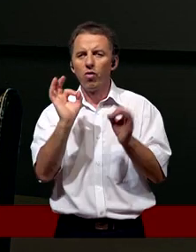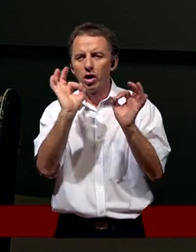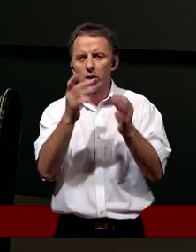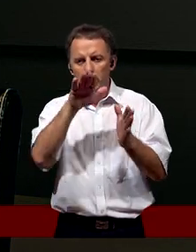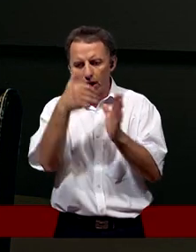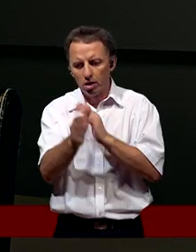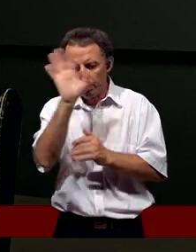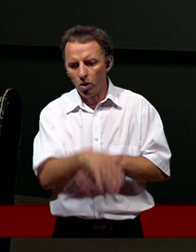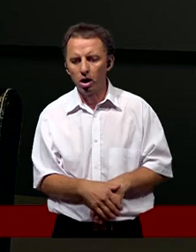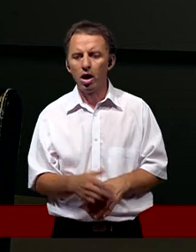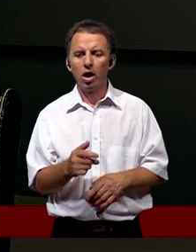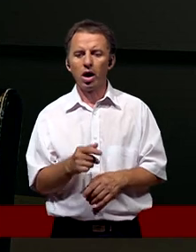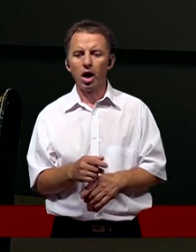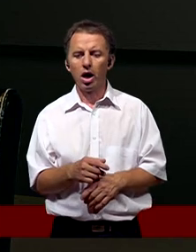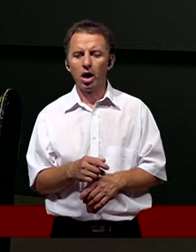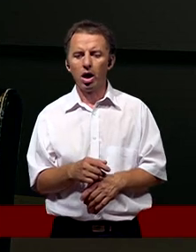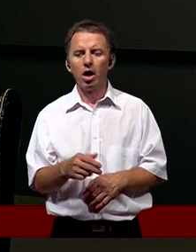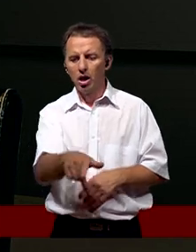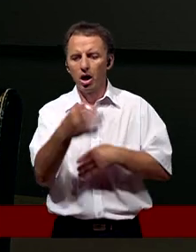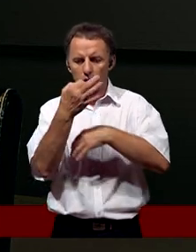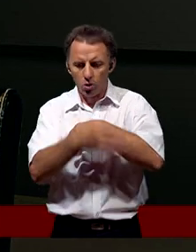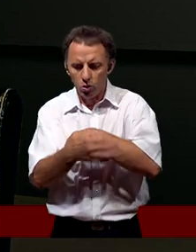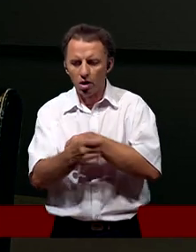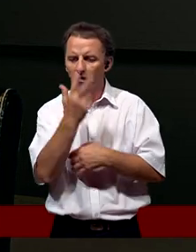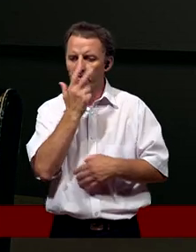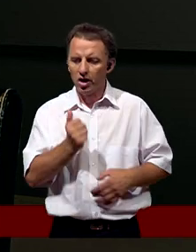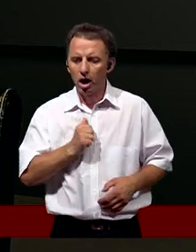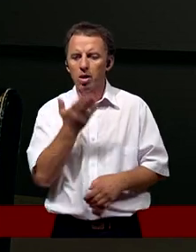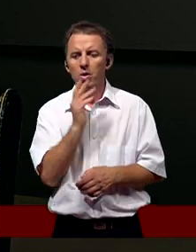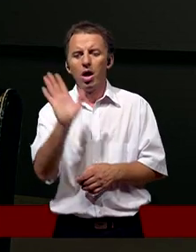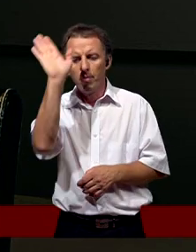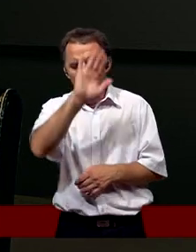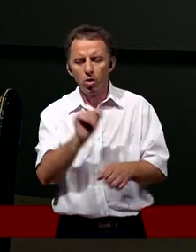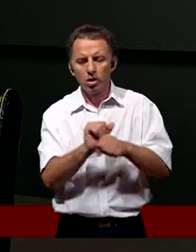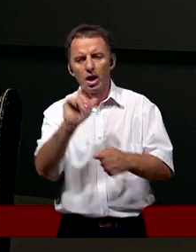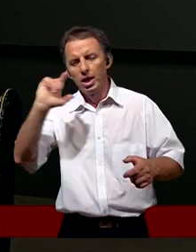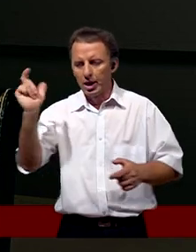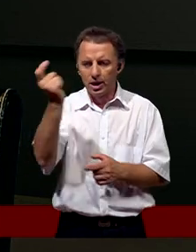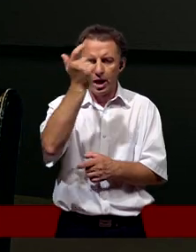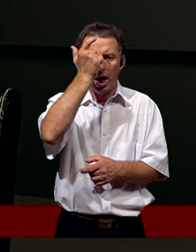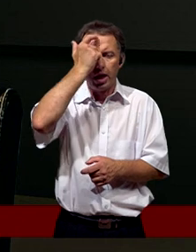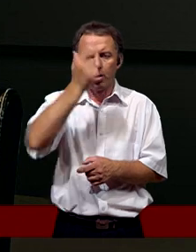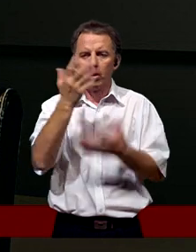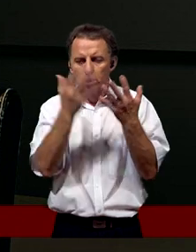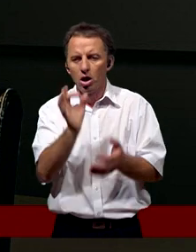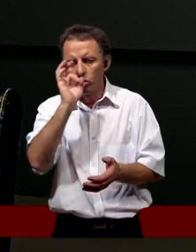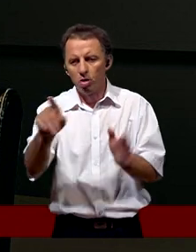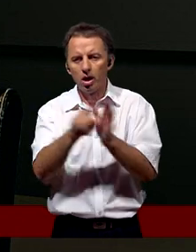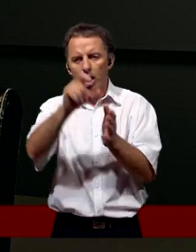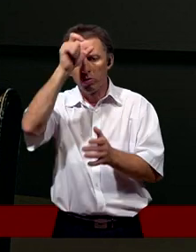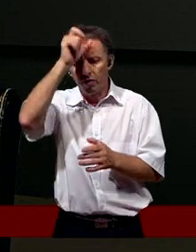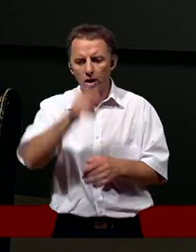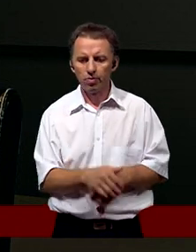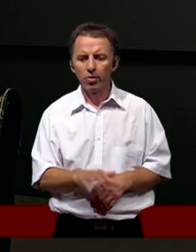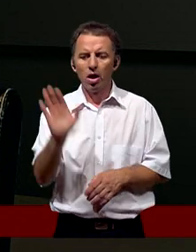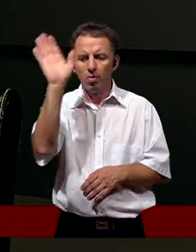na Boga. I właśnie mi się wydaje, że ten studium pokazuje wyraźnie nam, że Bóg jest ten, który chce naszego dobra za wszelką cenę. I